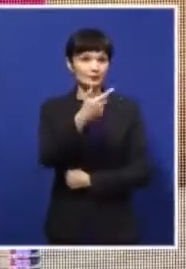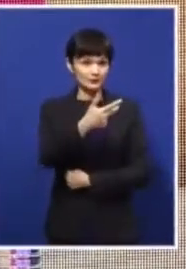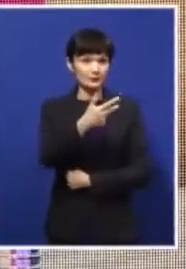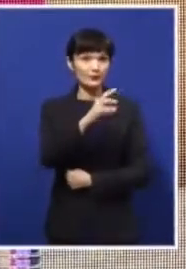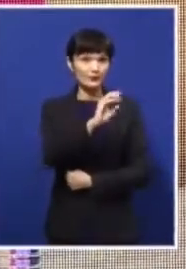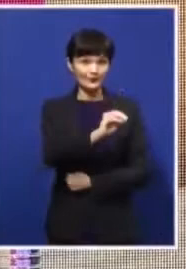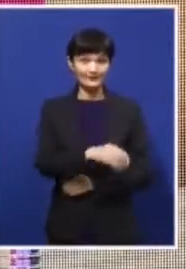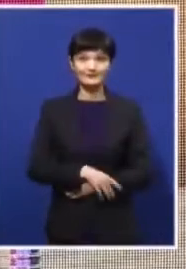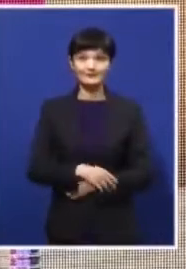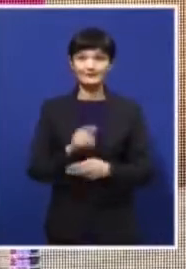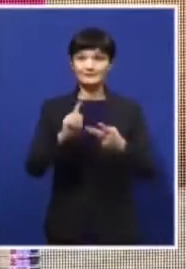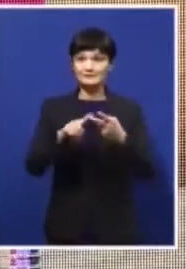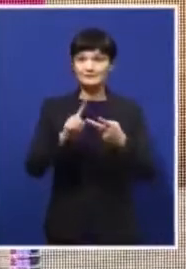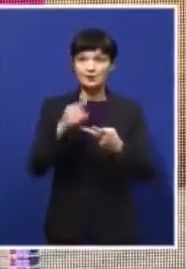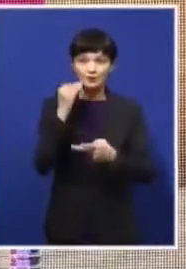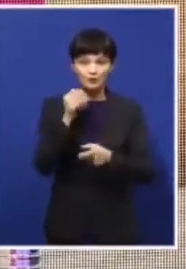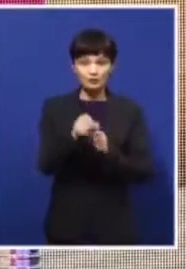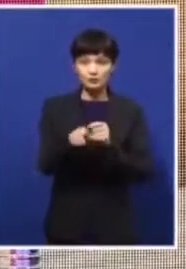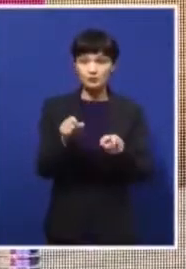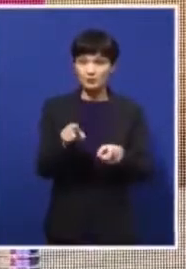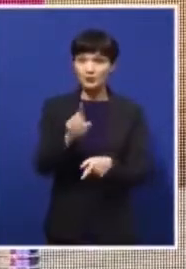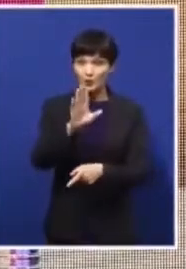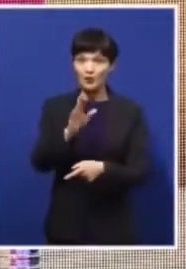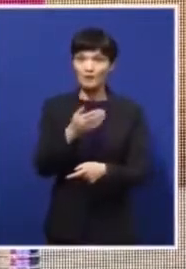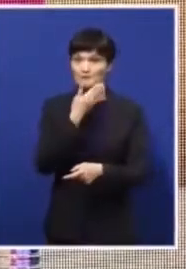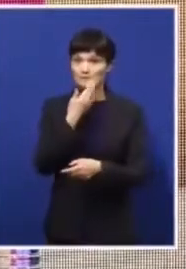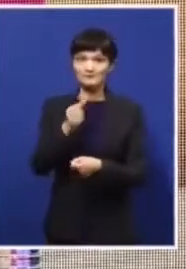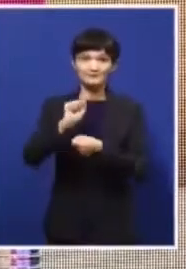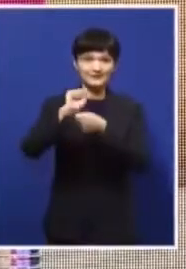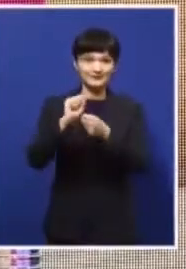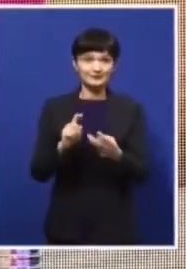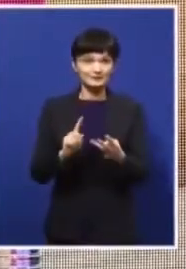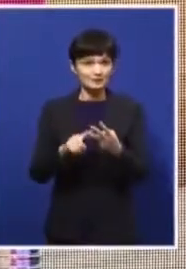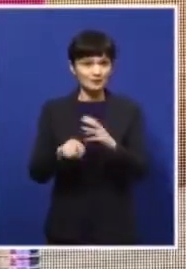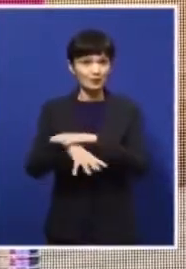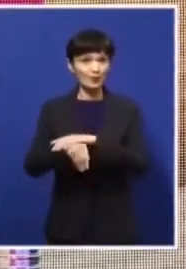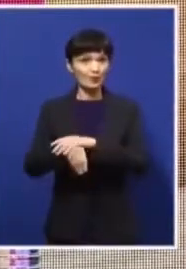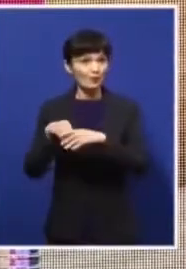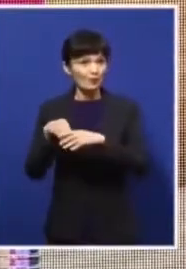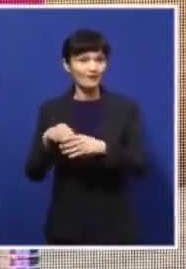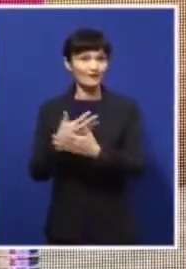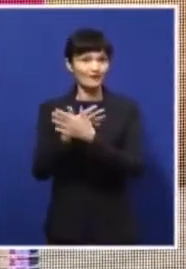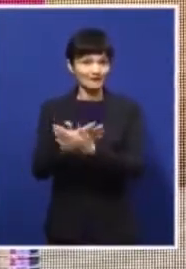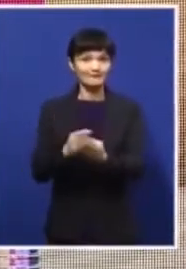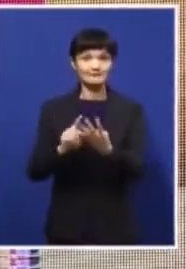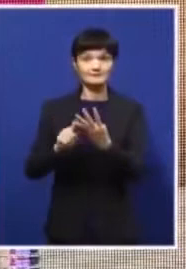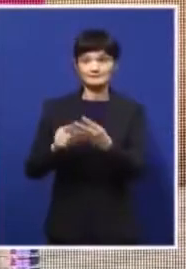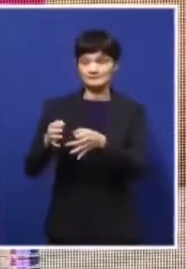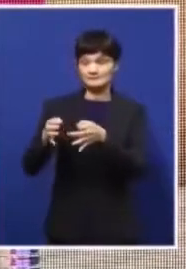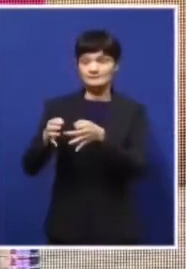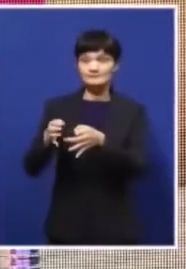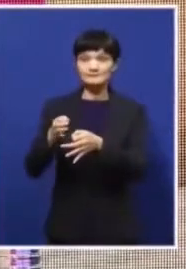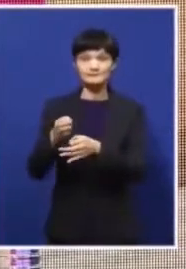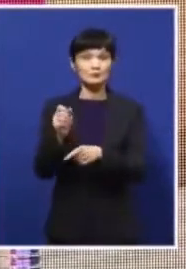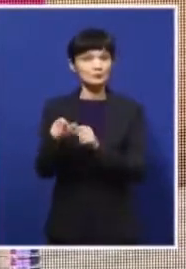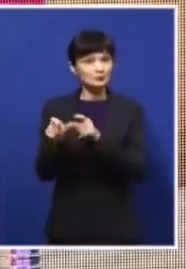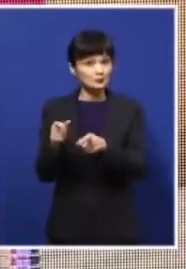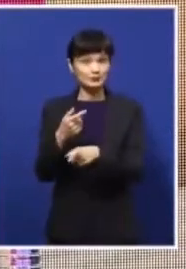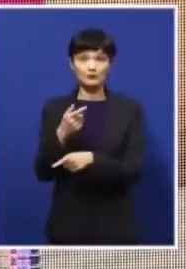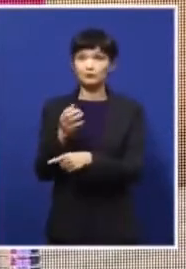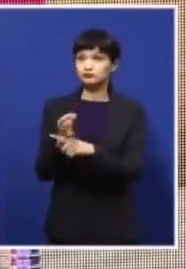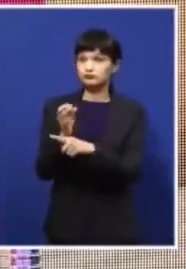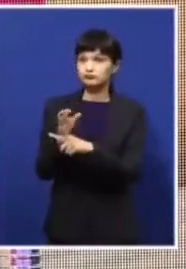加消费的加码，那还有这个抽奖礼，也有店家的消费的优惠，还有其